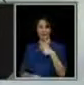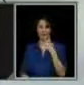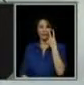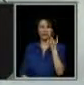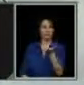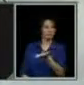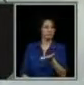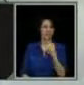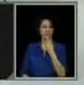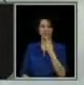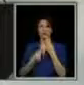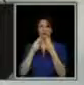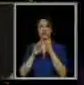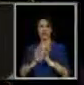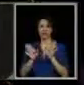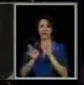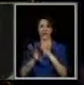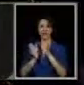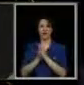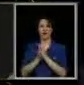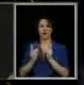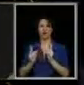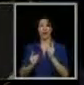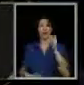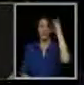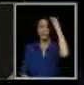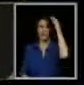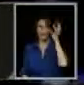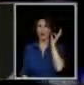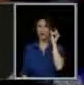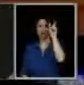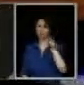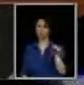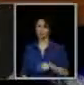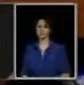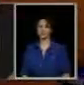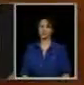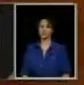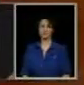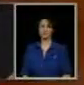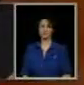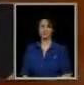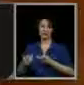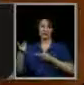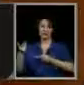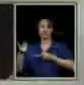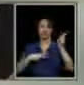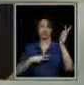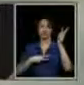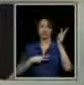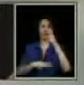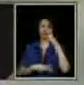לבקר. לא נכון, אני לא יכולה לתת תשובות. גם לא. בית שהושפז בכפייה חודש קודם לכן טוען שלא קיבל את דמי הכיס בגובה 500 שקלים